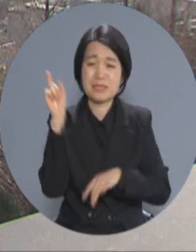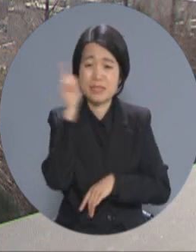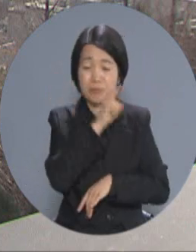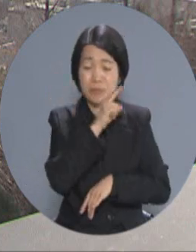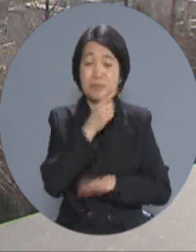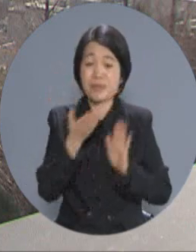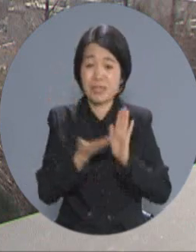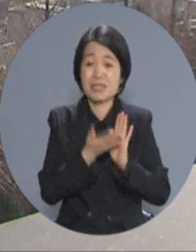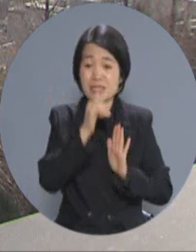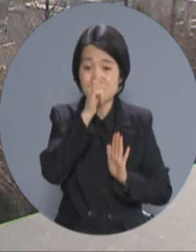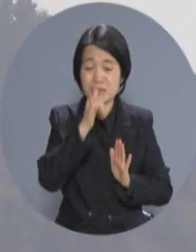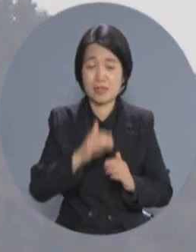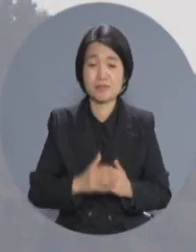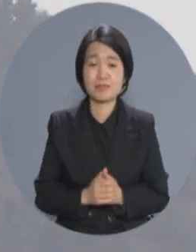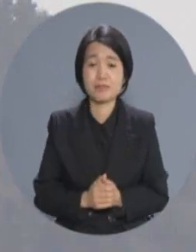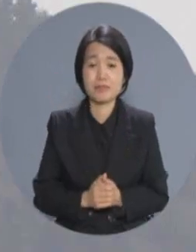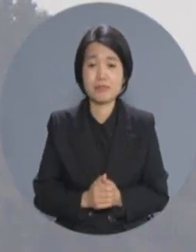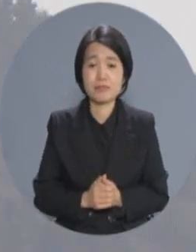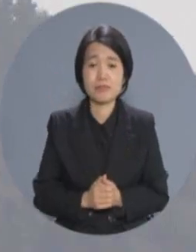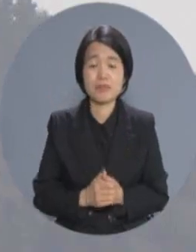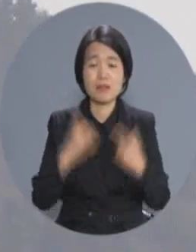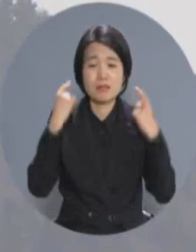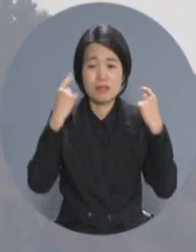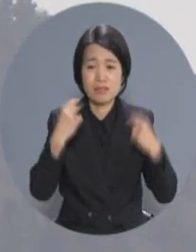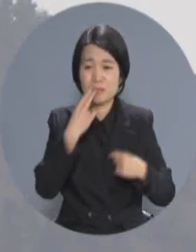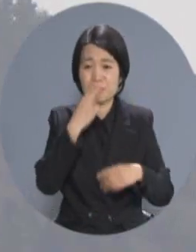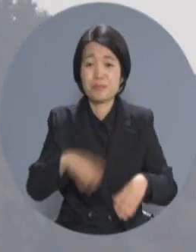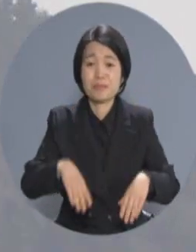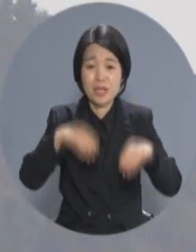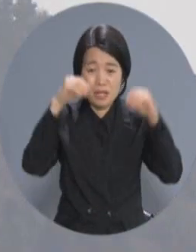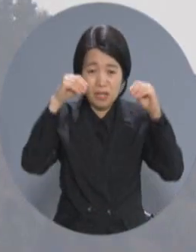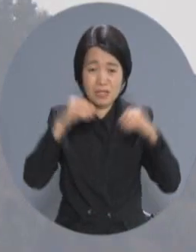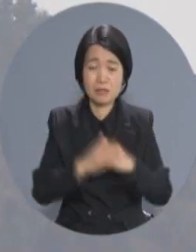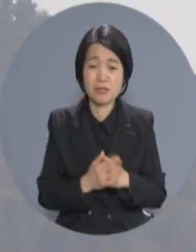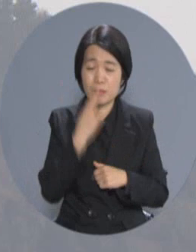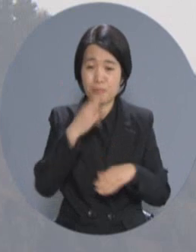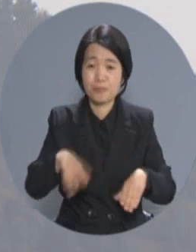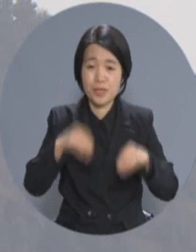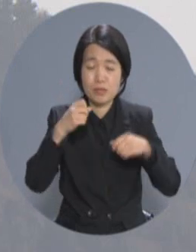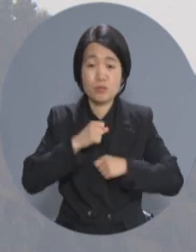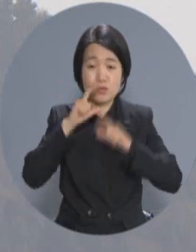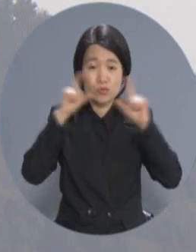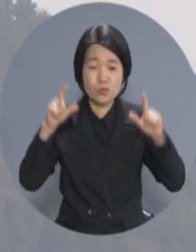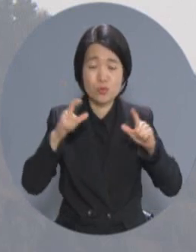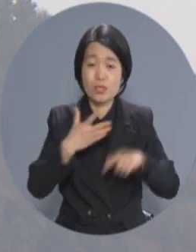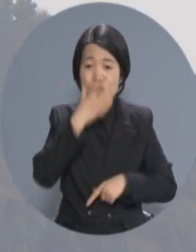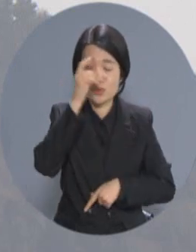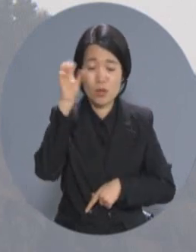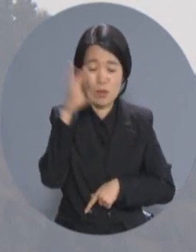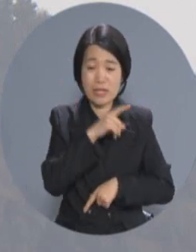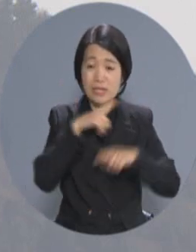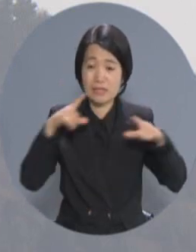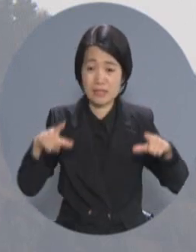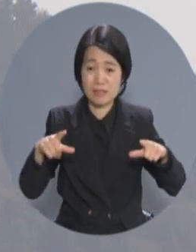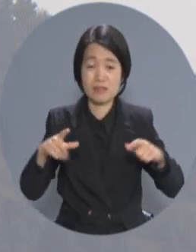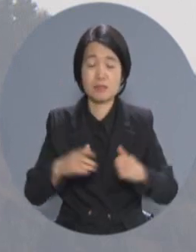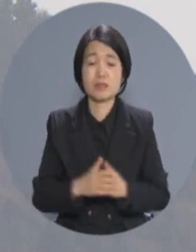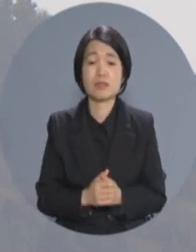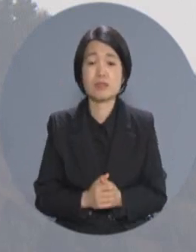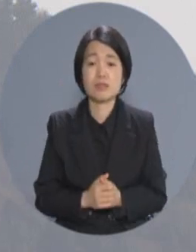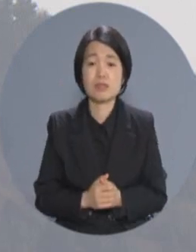보이는 곳도 있겠습니다 여전히 많이 건조합니다 건조주의보가 순천과 광양지역을 중심으로 이어지고